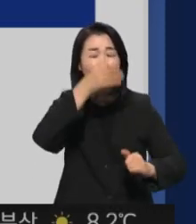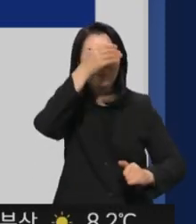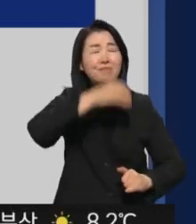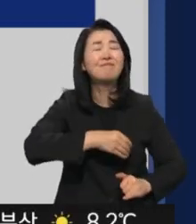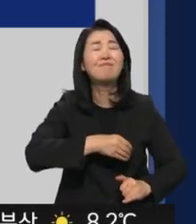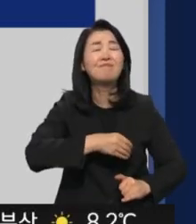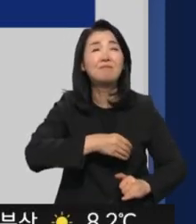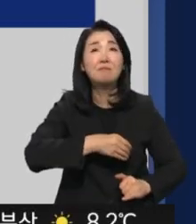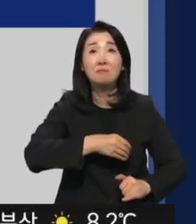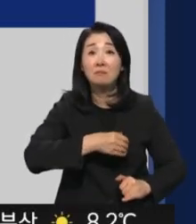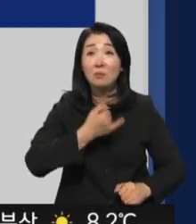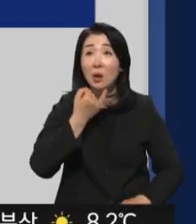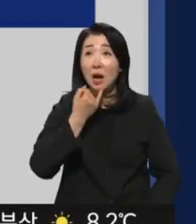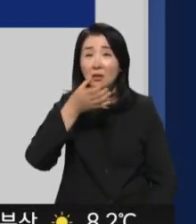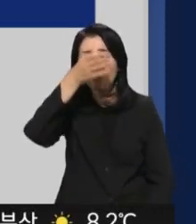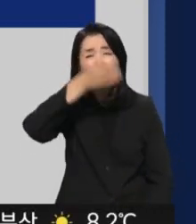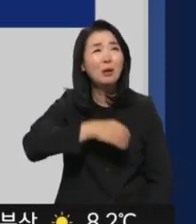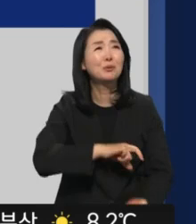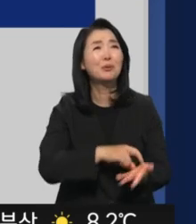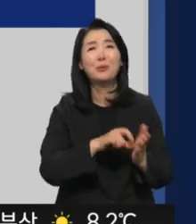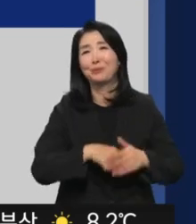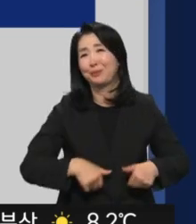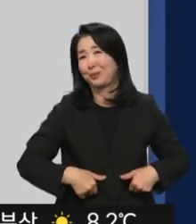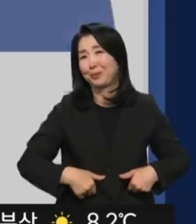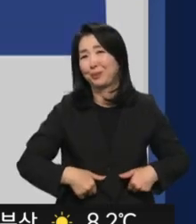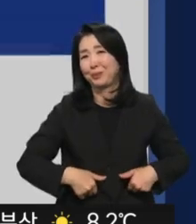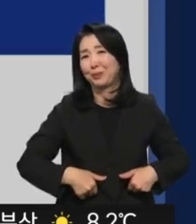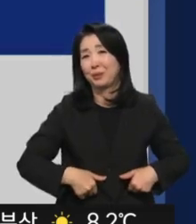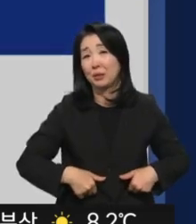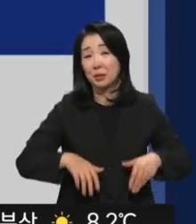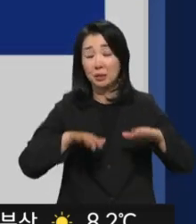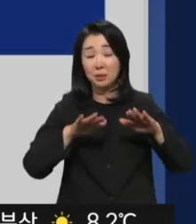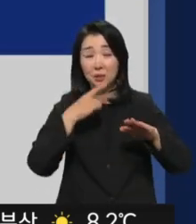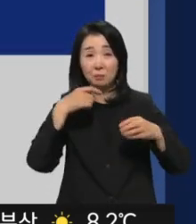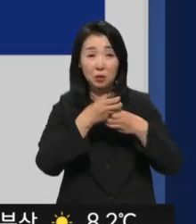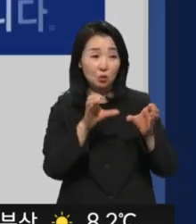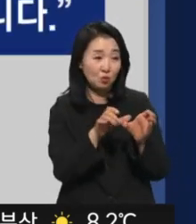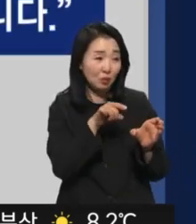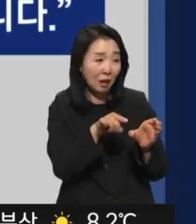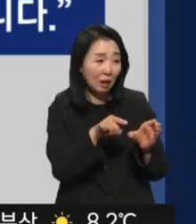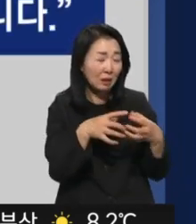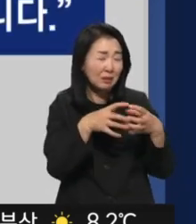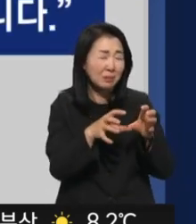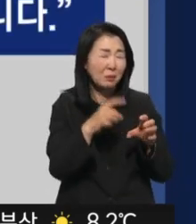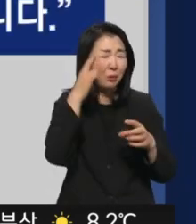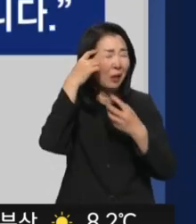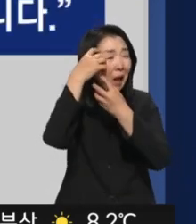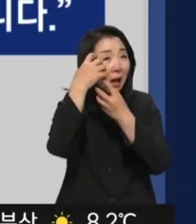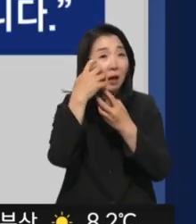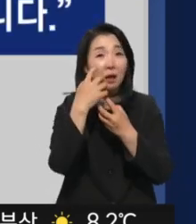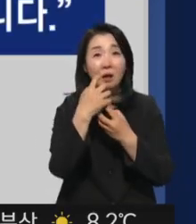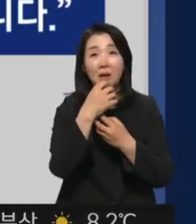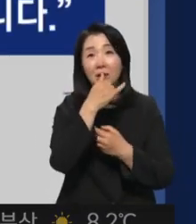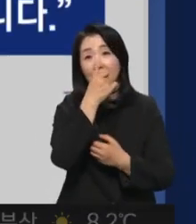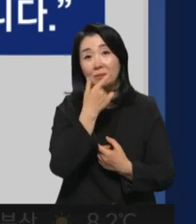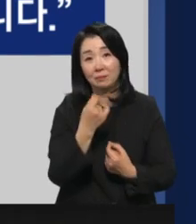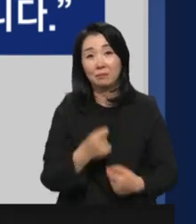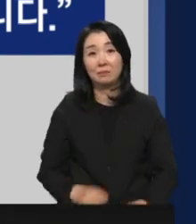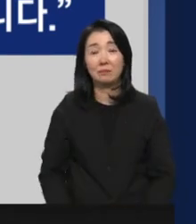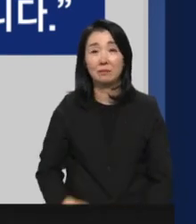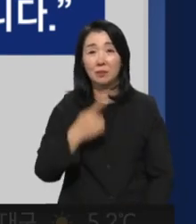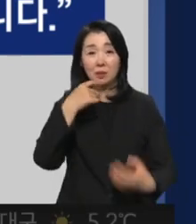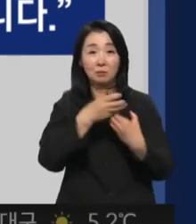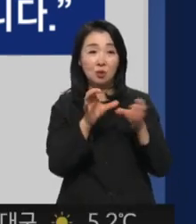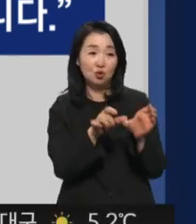해도 뻔뻔한 것도 정도가 있어야지요. 지금 민주당은 집단적 망상에 빠져 있는 것 같습니다.